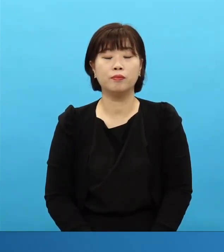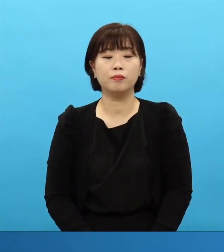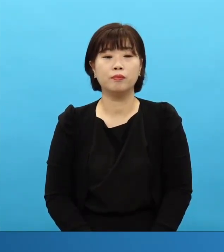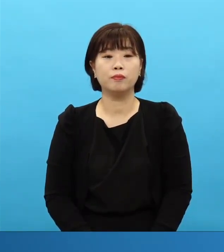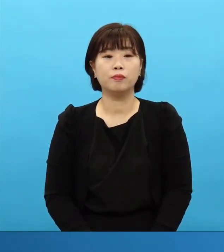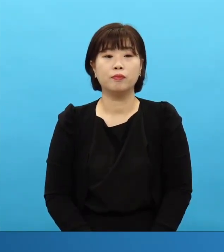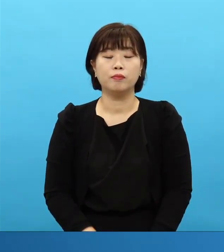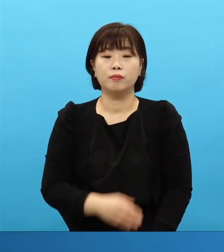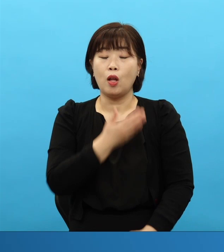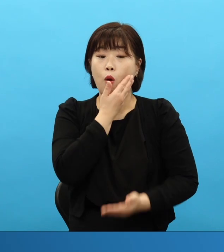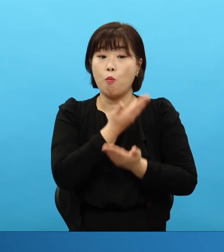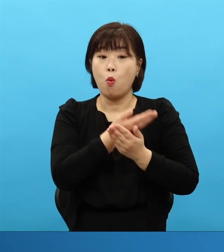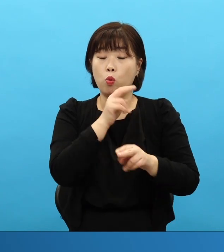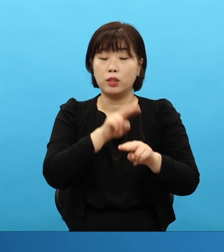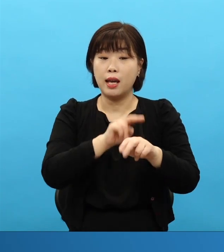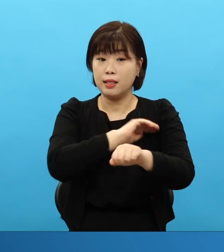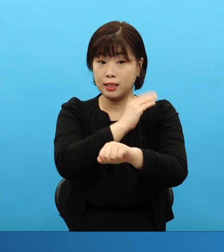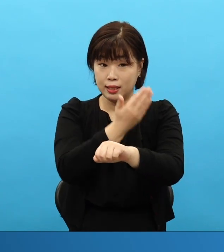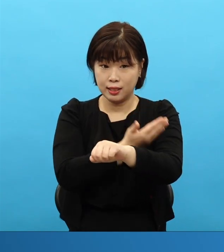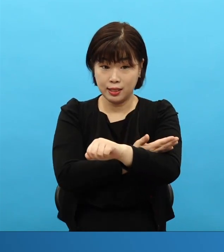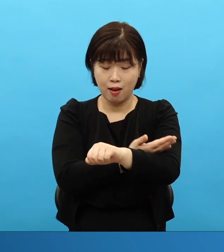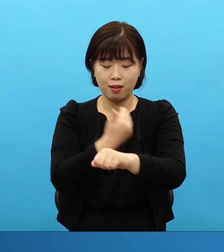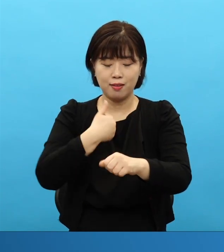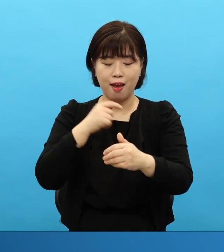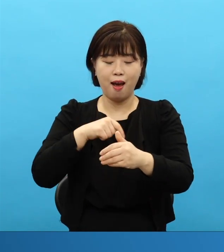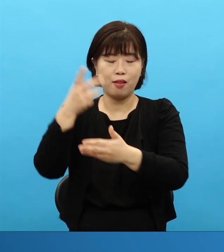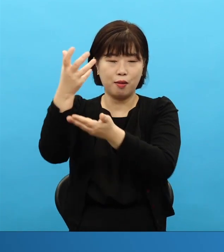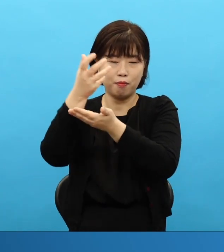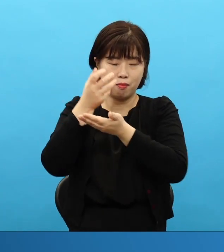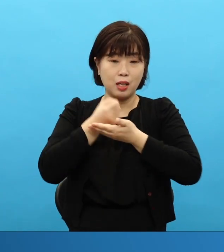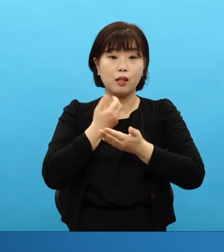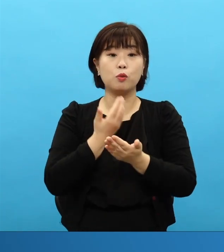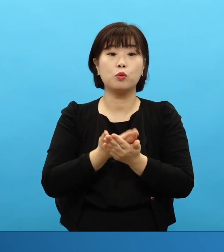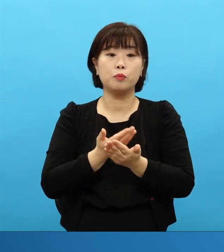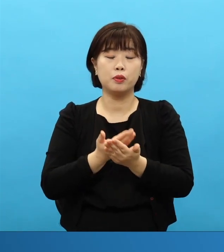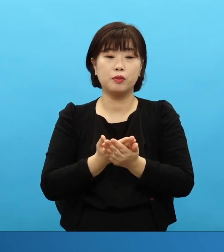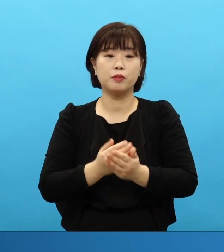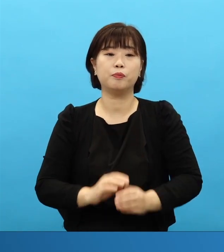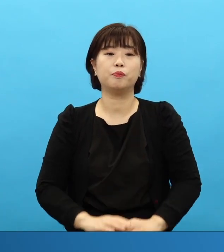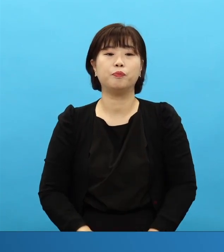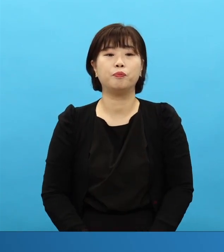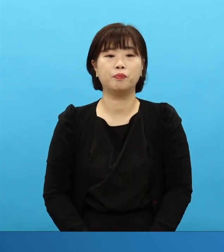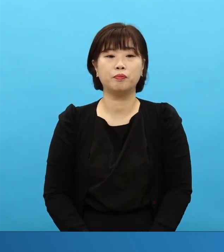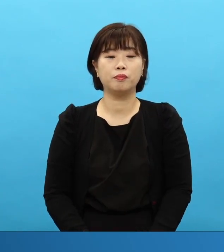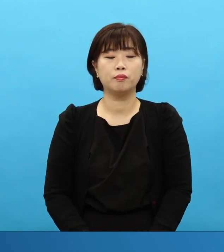보좌의 능력이 내 속에 임하게 하옵소서.